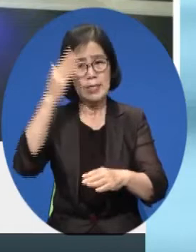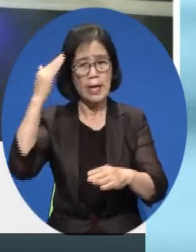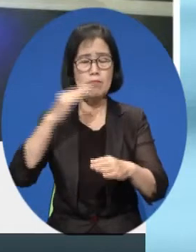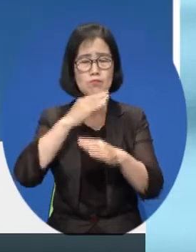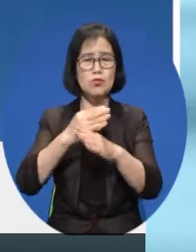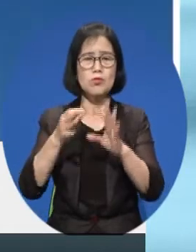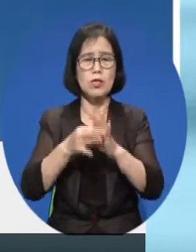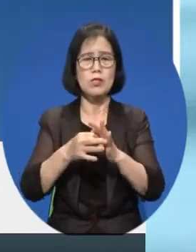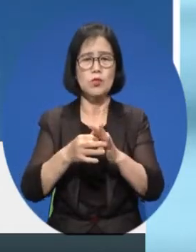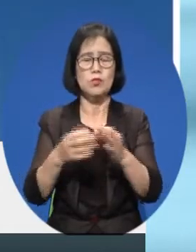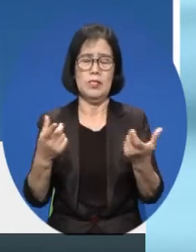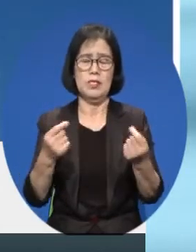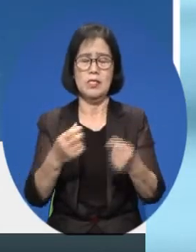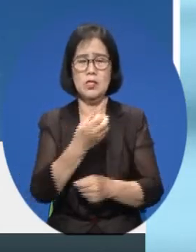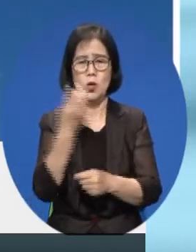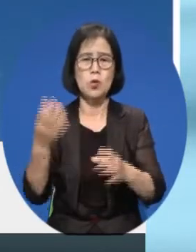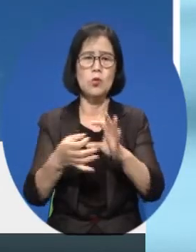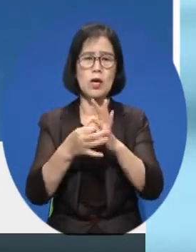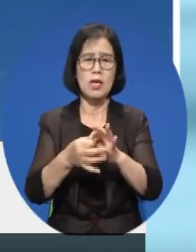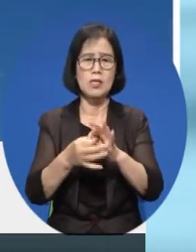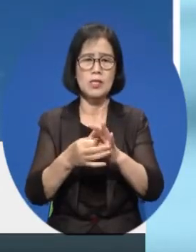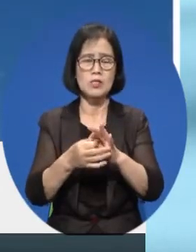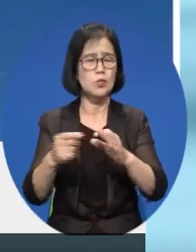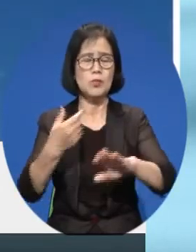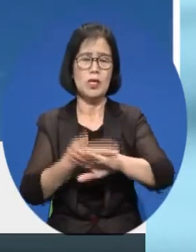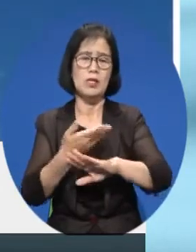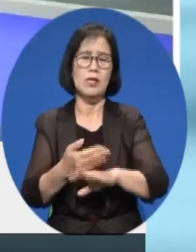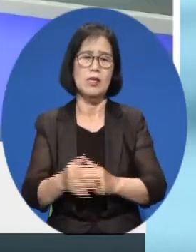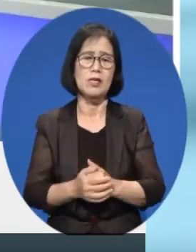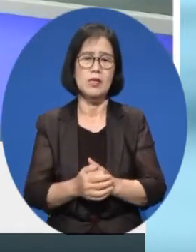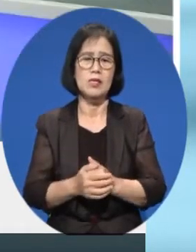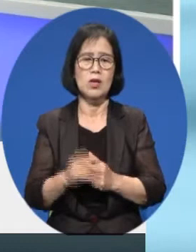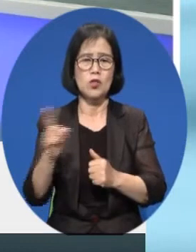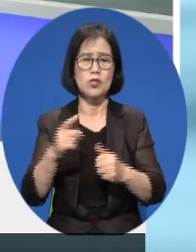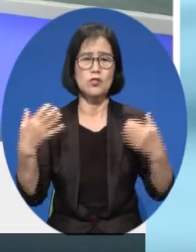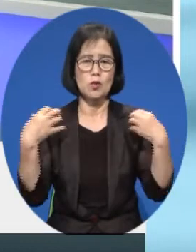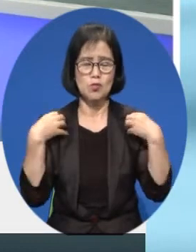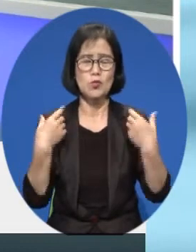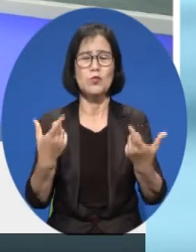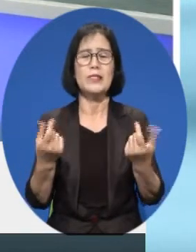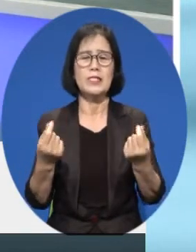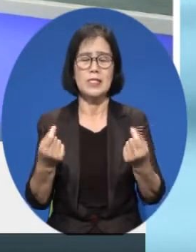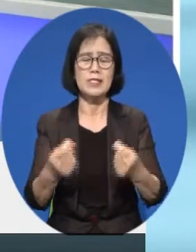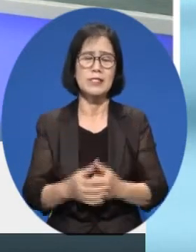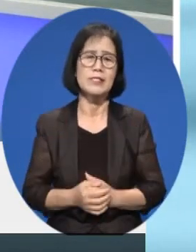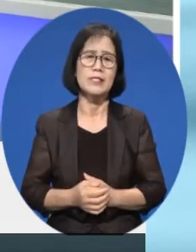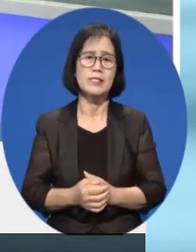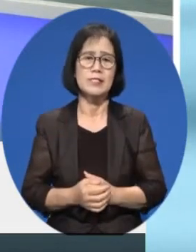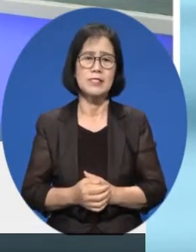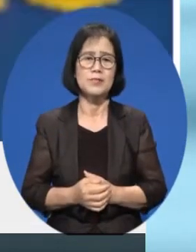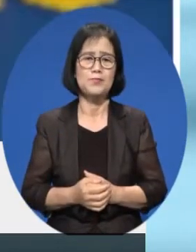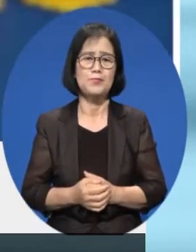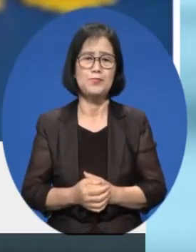마찬가지죠. 언론과 관련되어 있는 문제는 좀 다르잖아요. 그럼 아마 어떤 정부에서도 마찬가지였을 것 같거든요. 네. 참